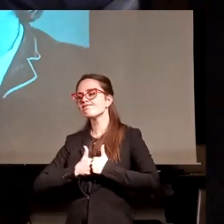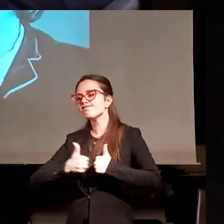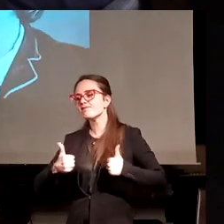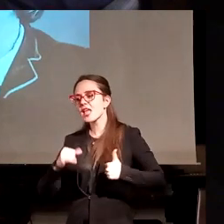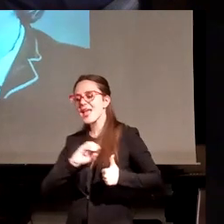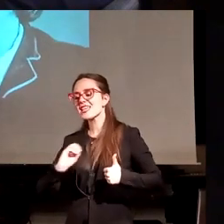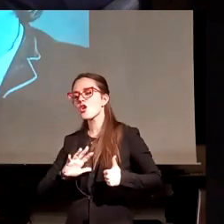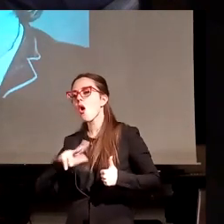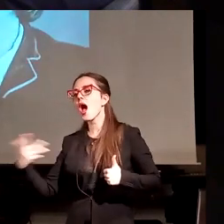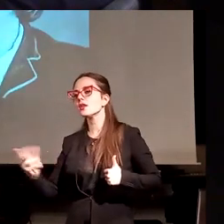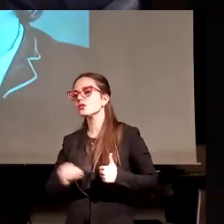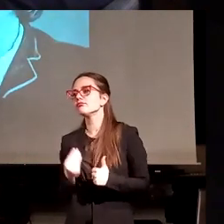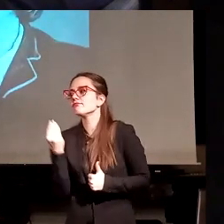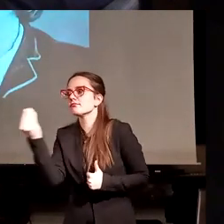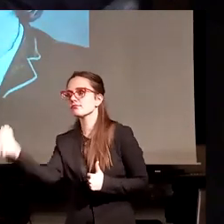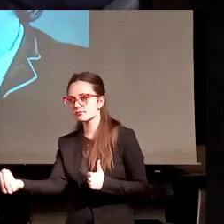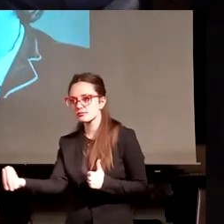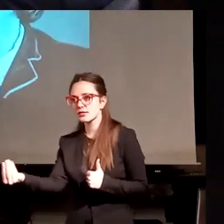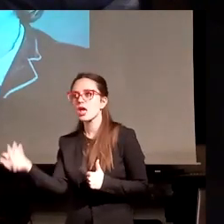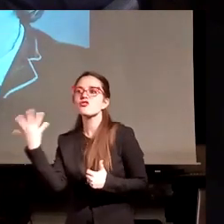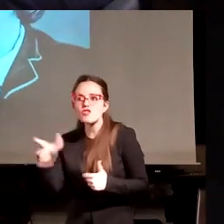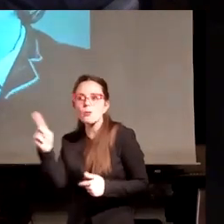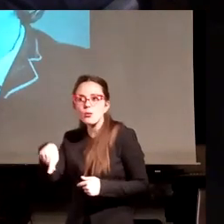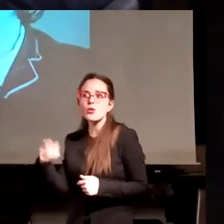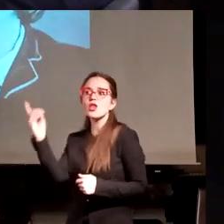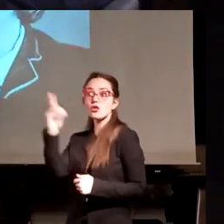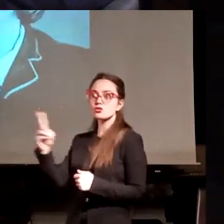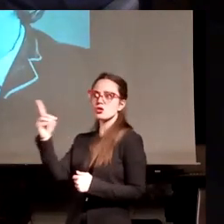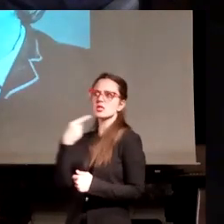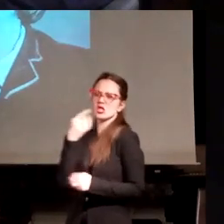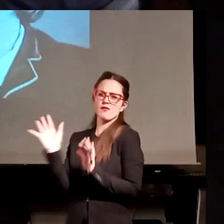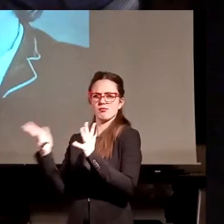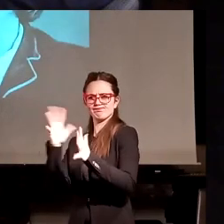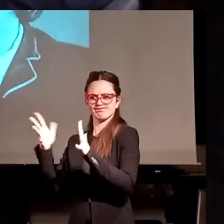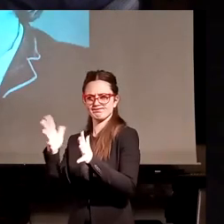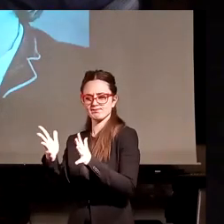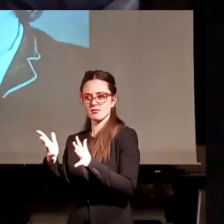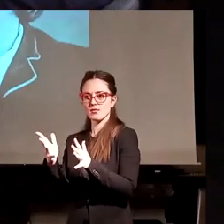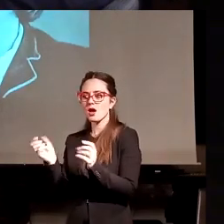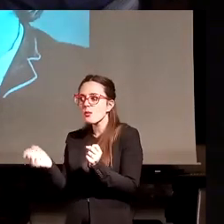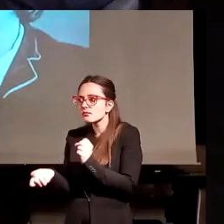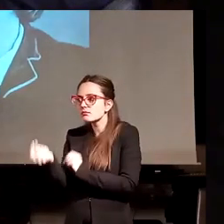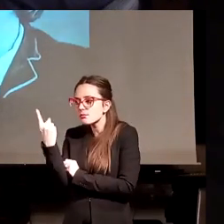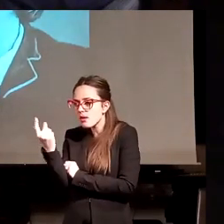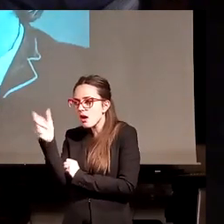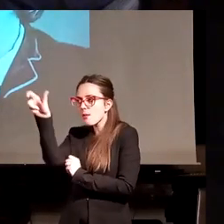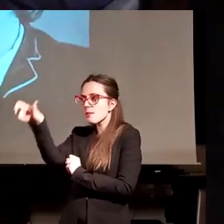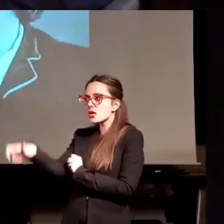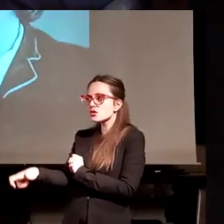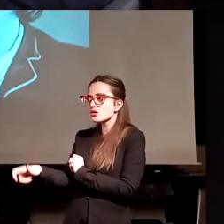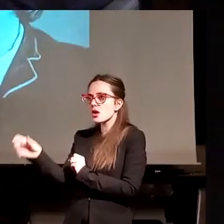che esce fuori jeanine dostoevskij una cosa del genere e a sorpresa uno che non c'entra niente